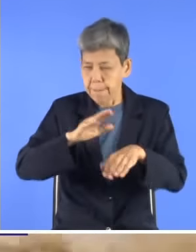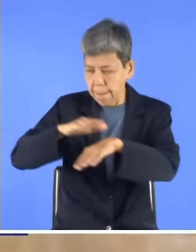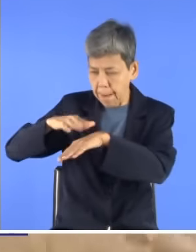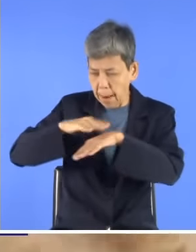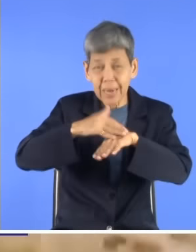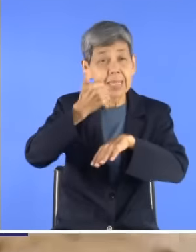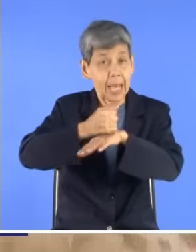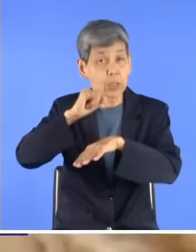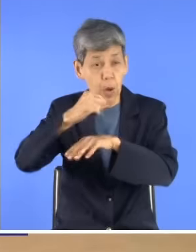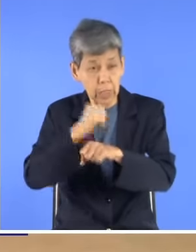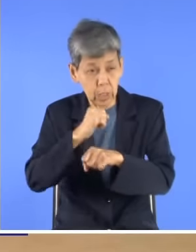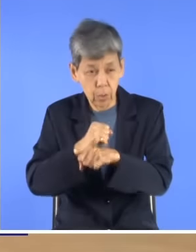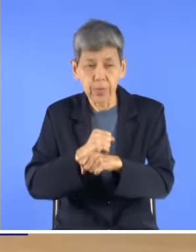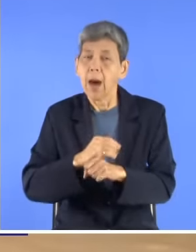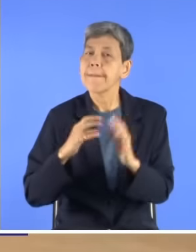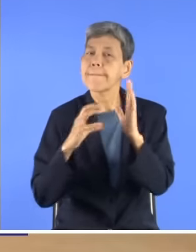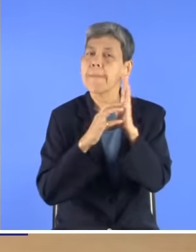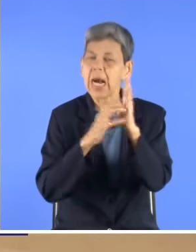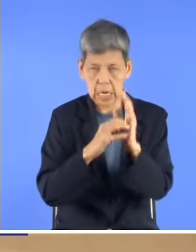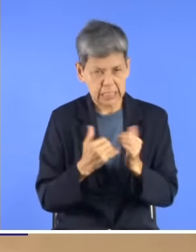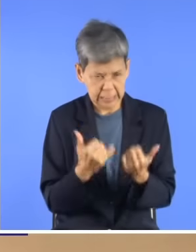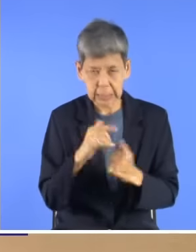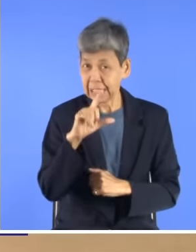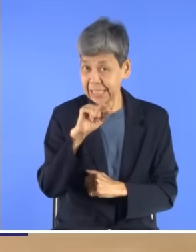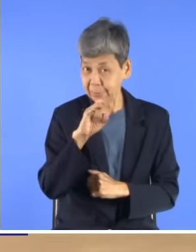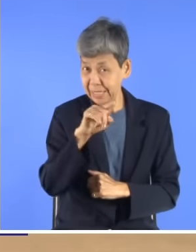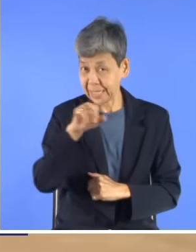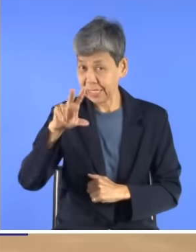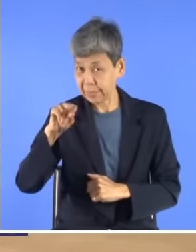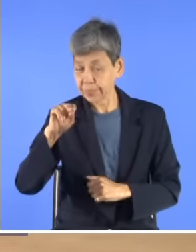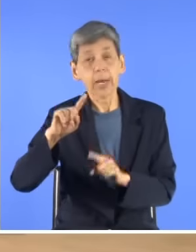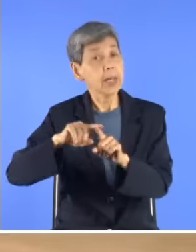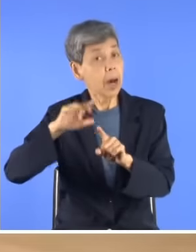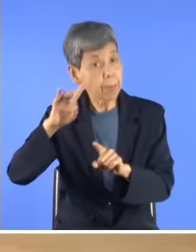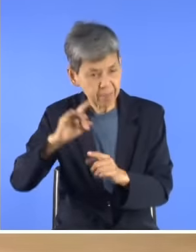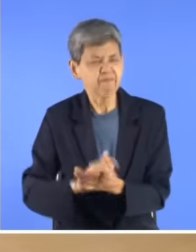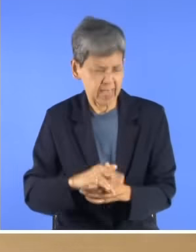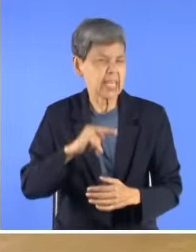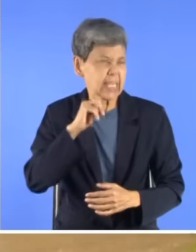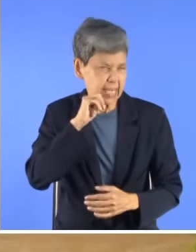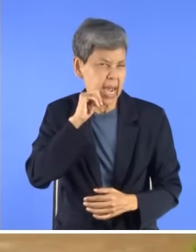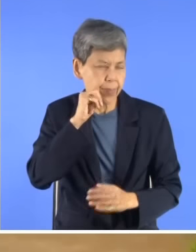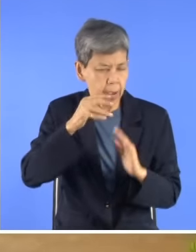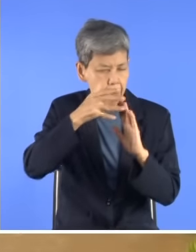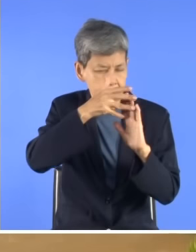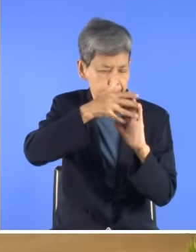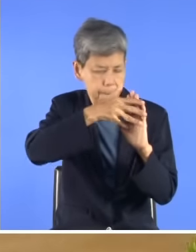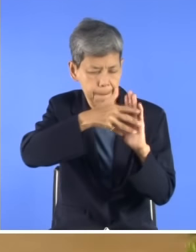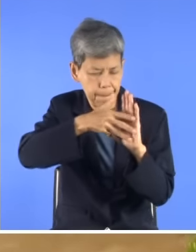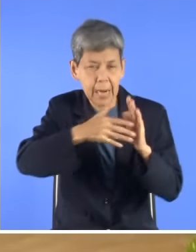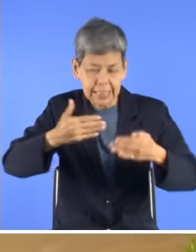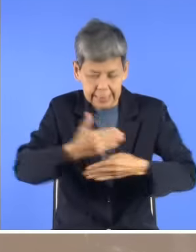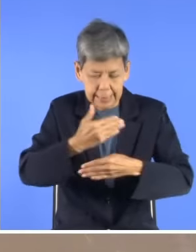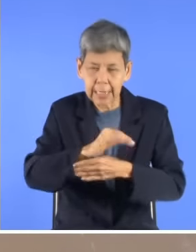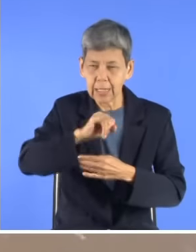ชการจังหวัดลุ่มน้ำภาคกลางว่าระหว่างวันที่27ถึง30สิงหาคมนี้ปริมาณน้ำเหนือที่ไหลเข้ามาเข้าเขื่อนเจ้าพระย